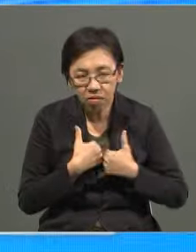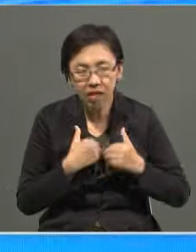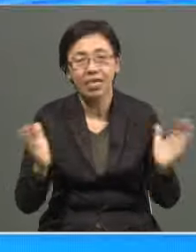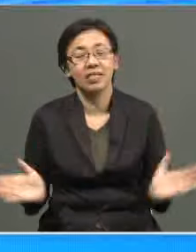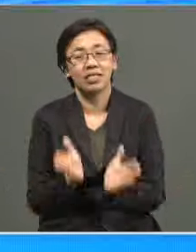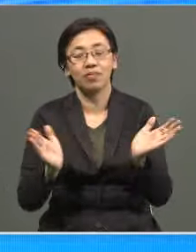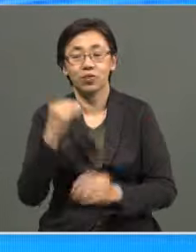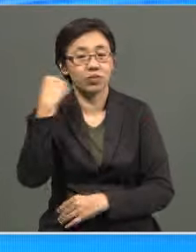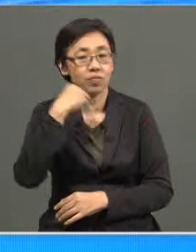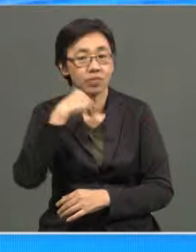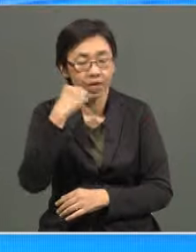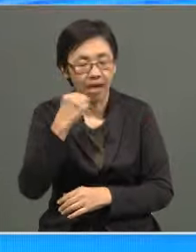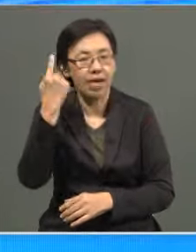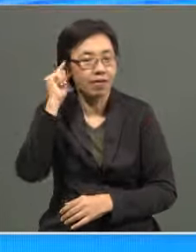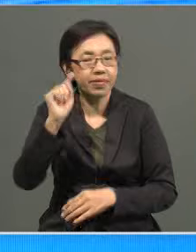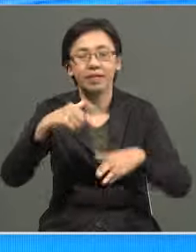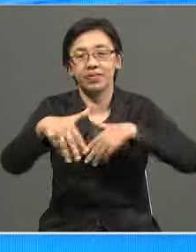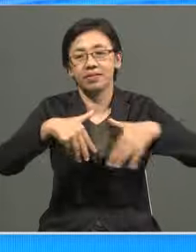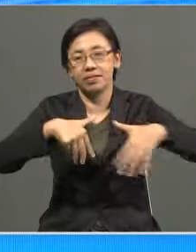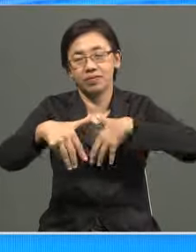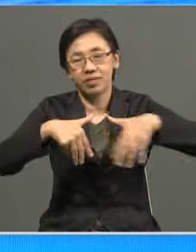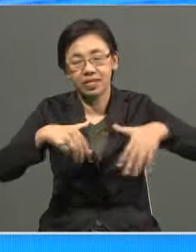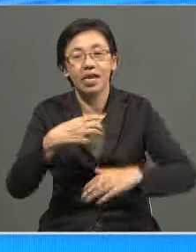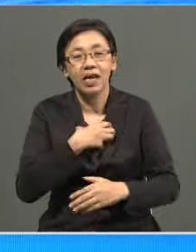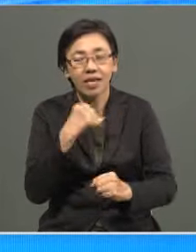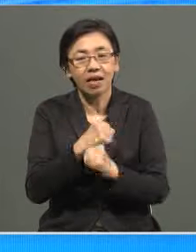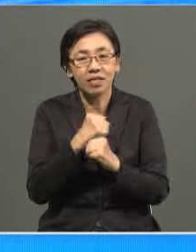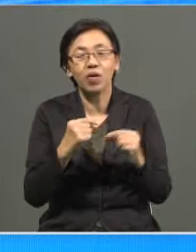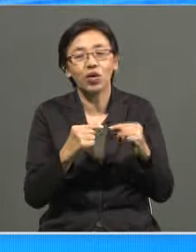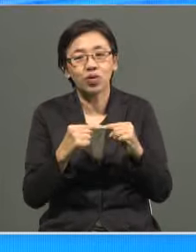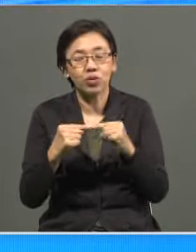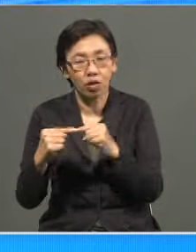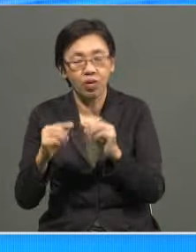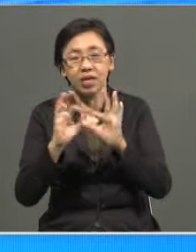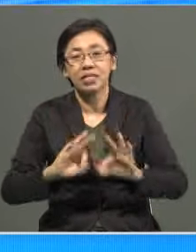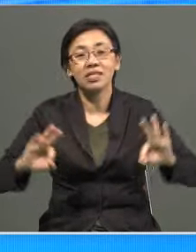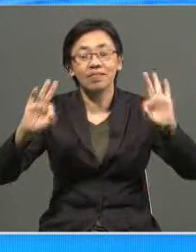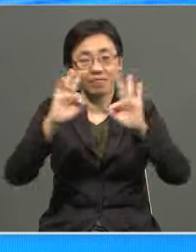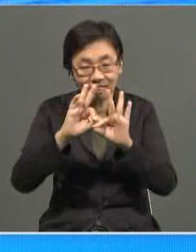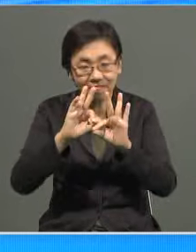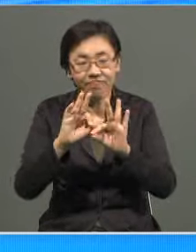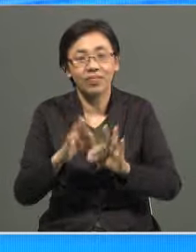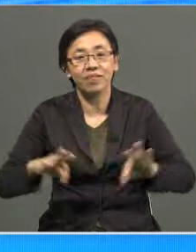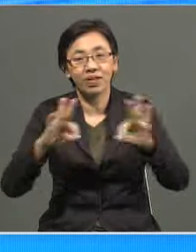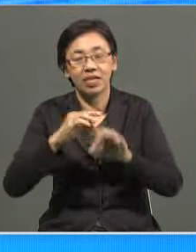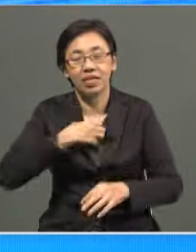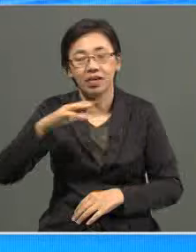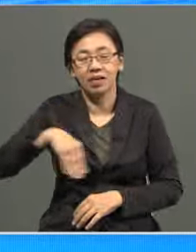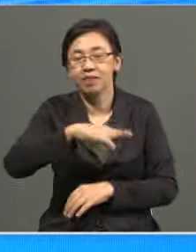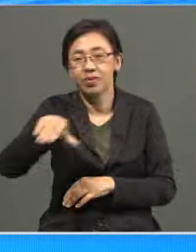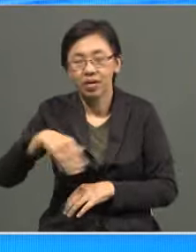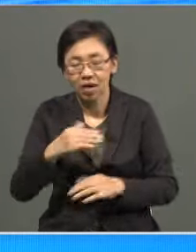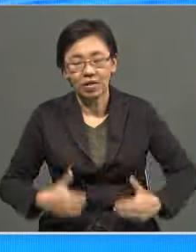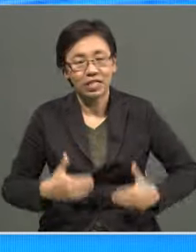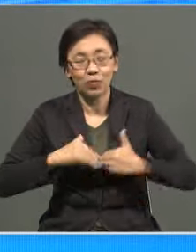ดันทุกๆอย่างเพื่อประชาชนนะคะก็ขอให้ทำงานแบบนี้ต่อไปที่สำคัญค่ะสุดท้ายเลยค่ะก็ต้องขอให้ทุกท่านค่ะประสบ